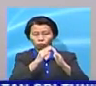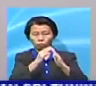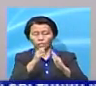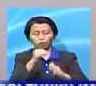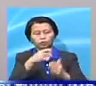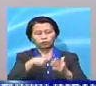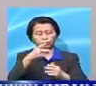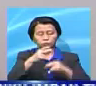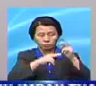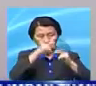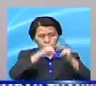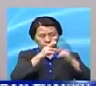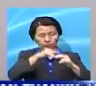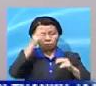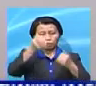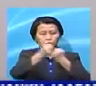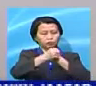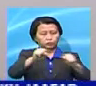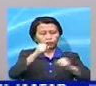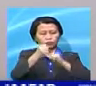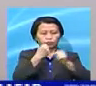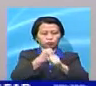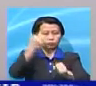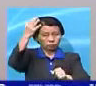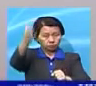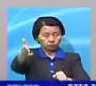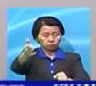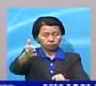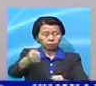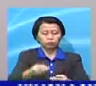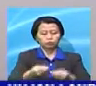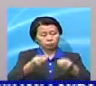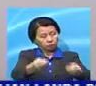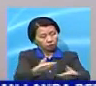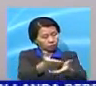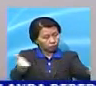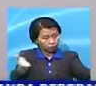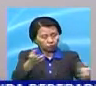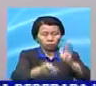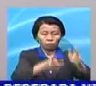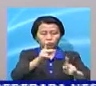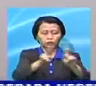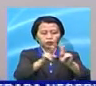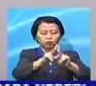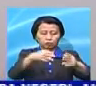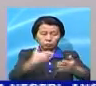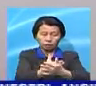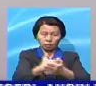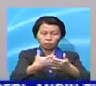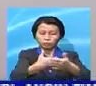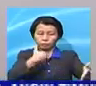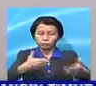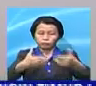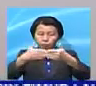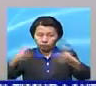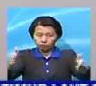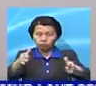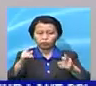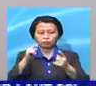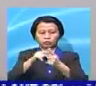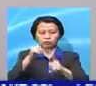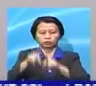dan dijangka siap hujung tahun depan yang ditawarkan khusus kepada penduduk Kampung Baru sebelum dibuka kepada orang